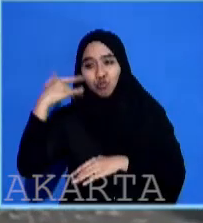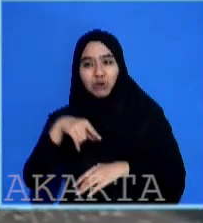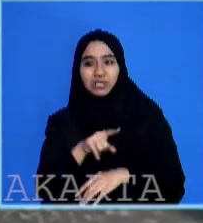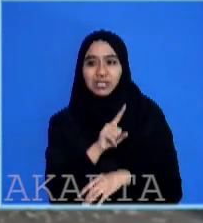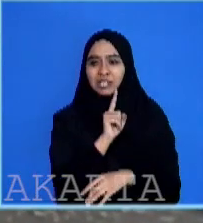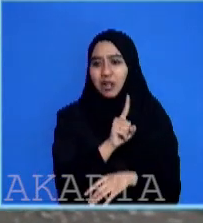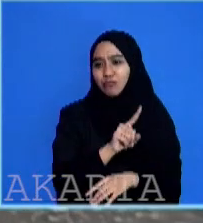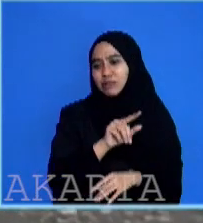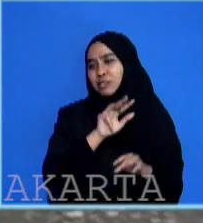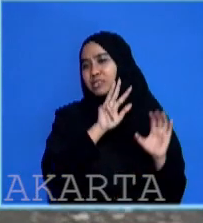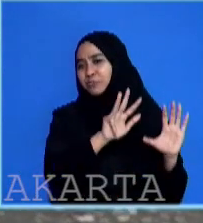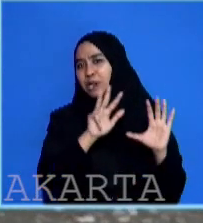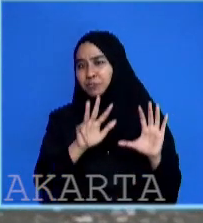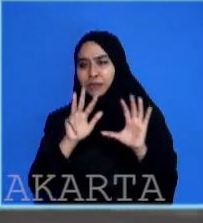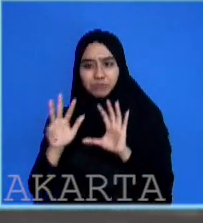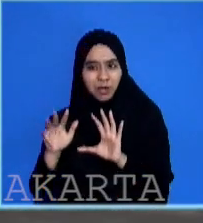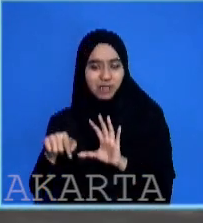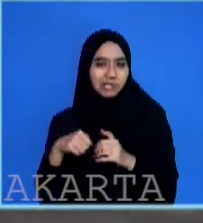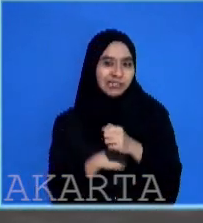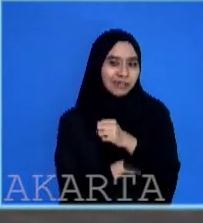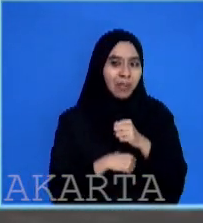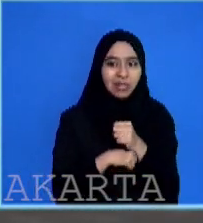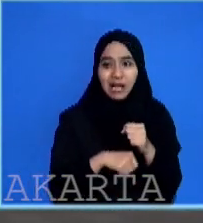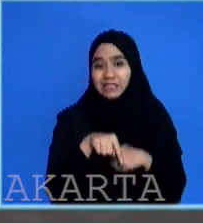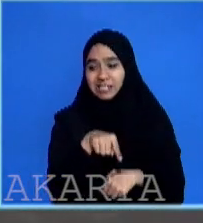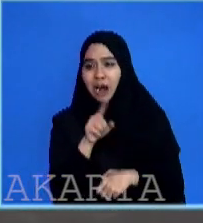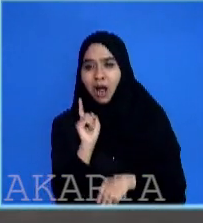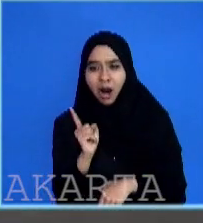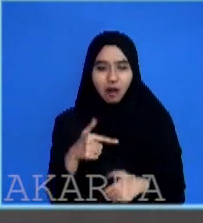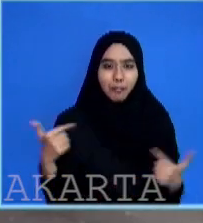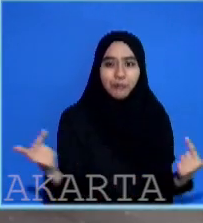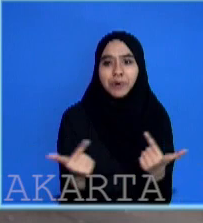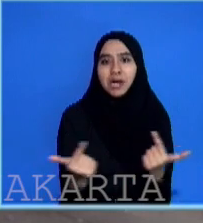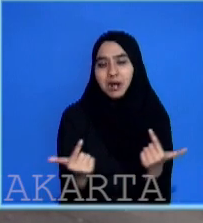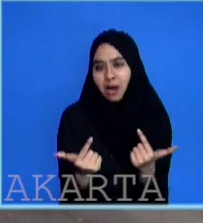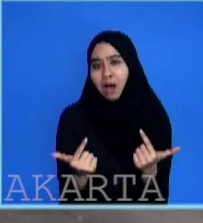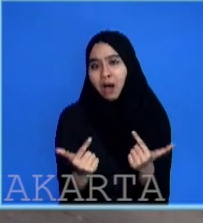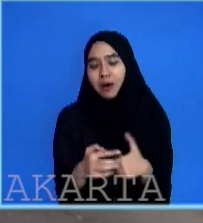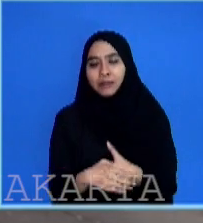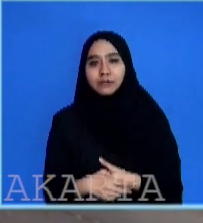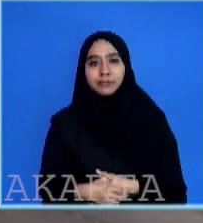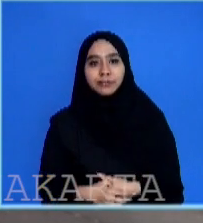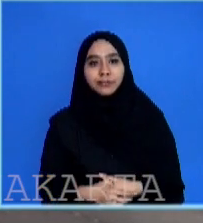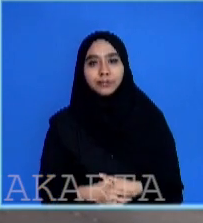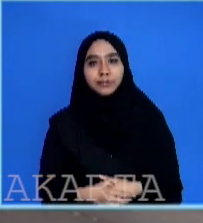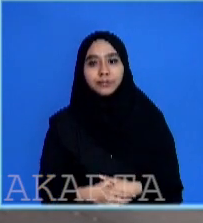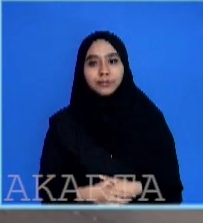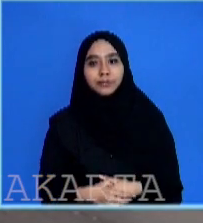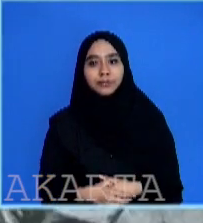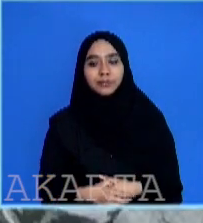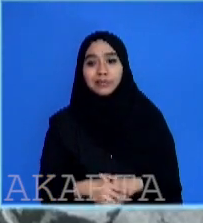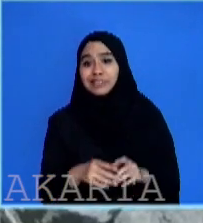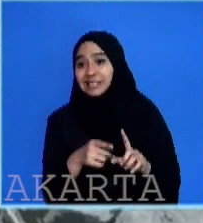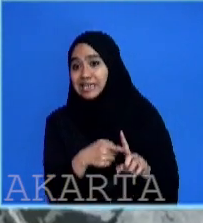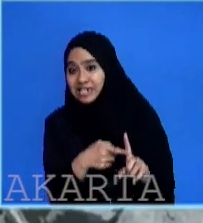1949 ing Kretek Bantar men Nate dumados peperangan ingkangabi antawisipunilwan TNI